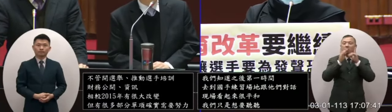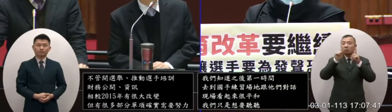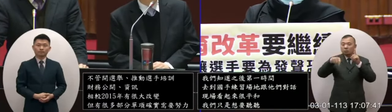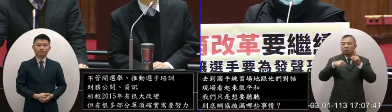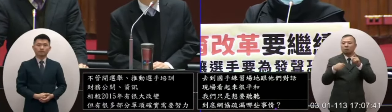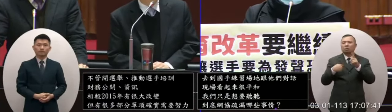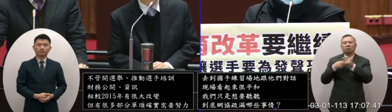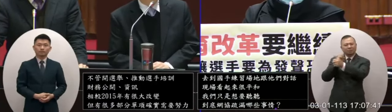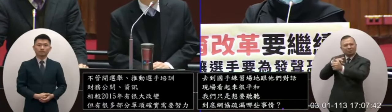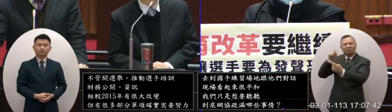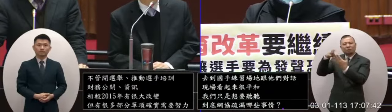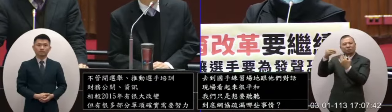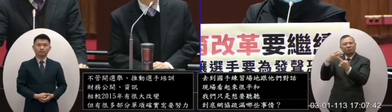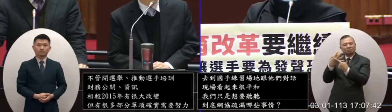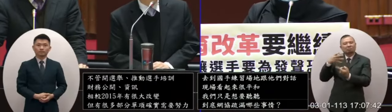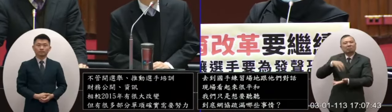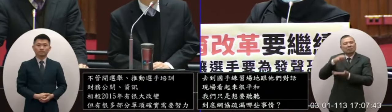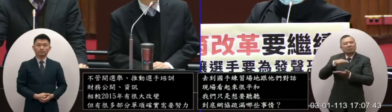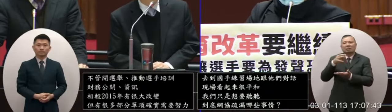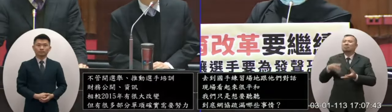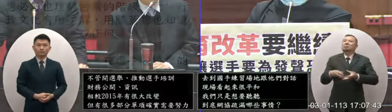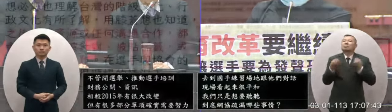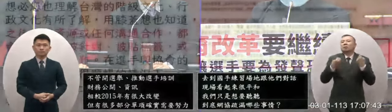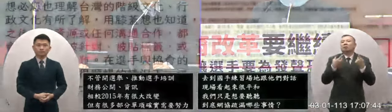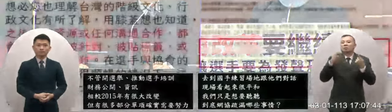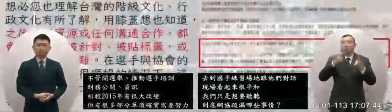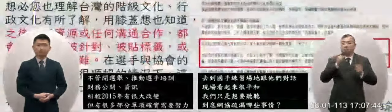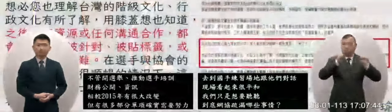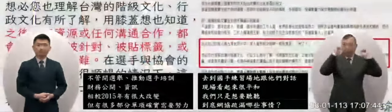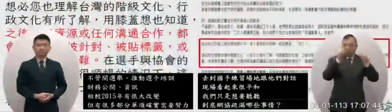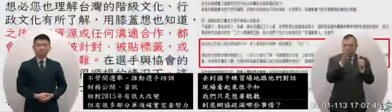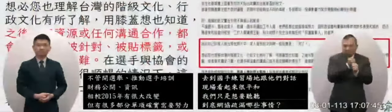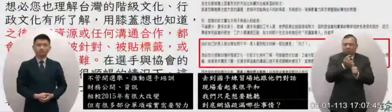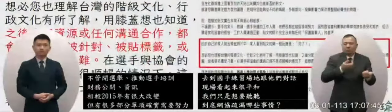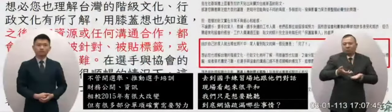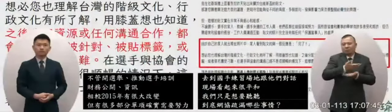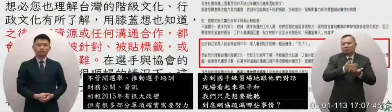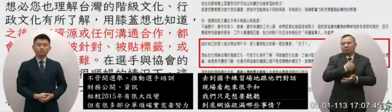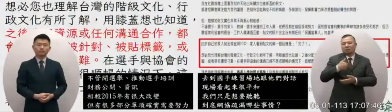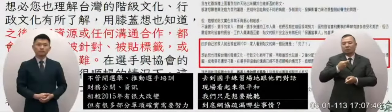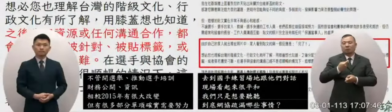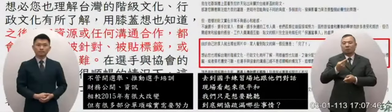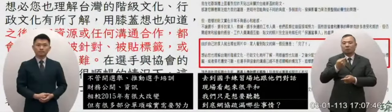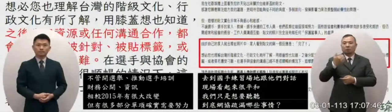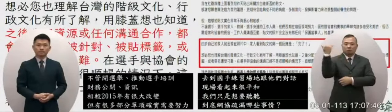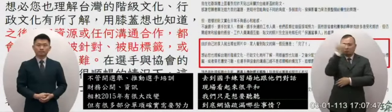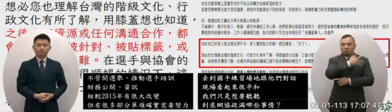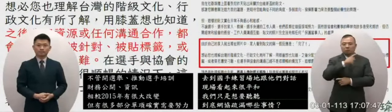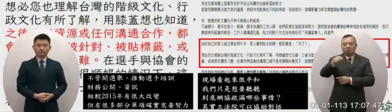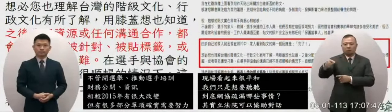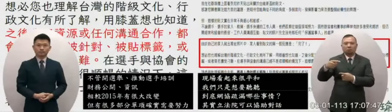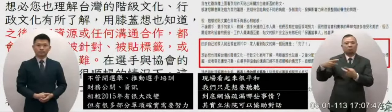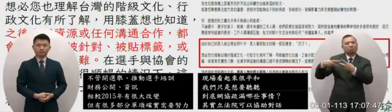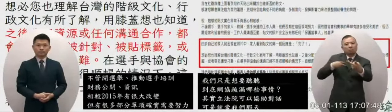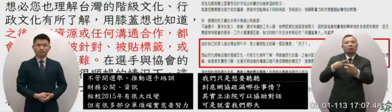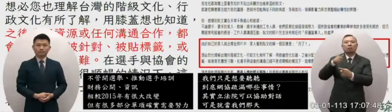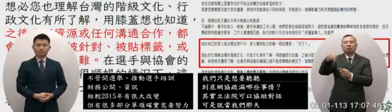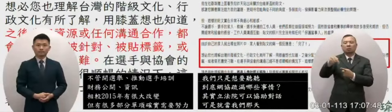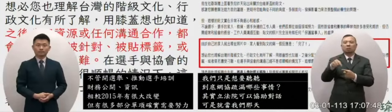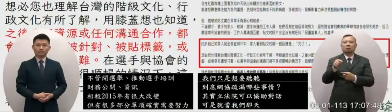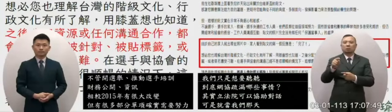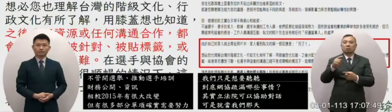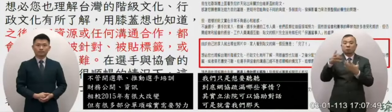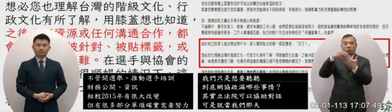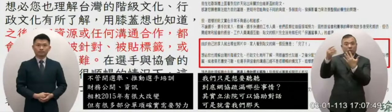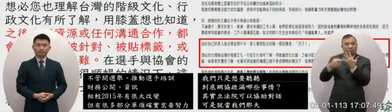的跟体育署沟通，我马上就收到另外一封来信，就是我贴出来这个，有一个选手家